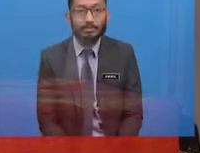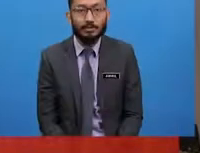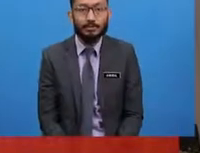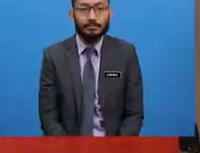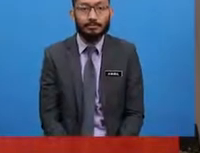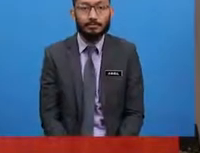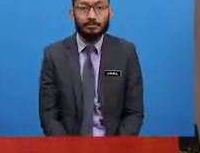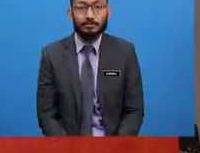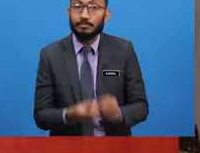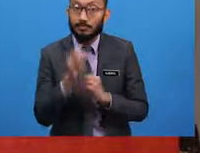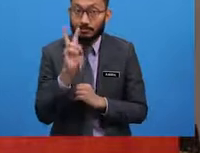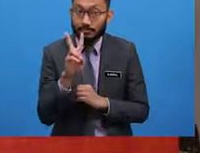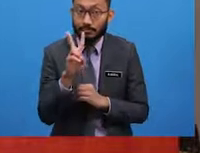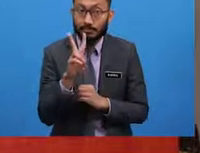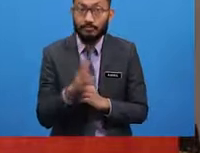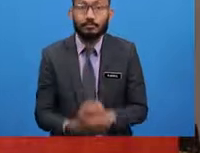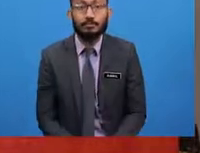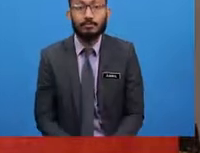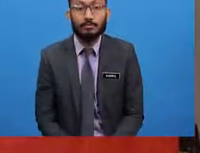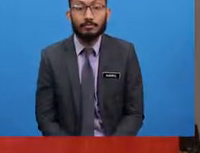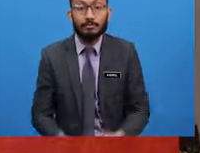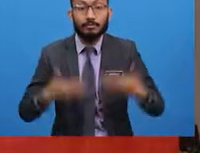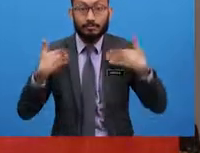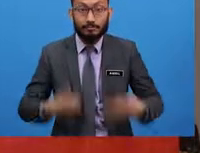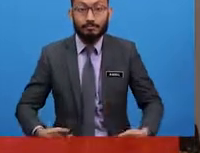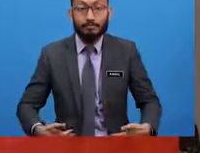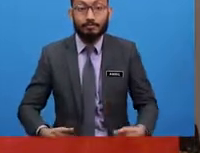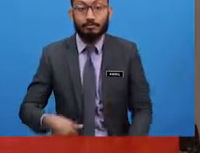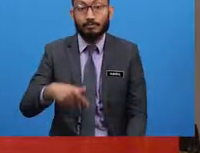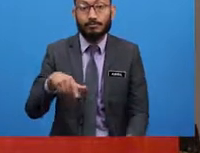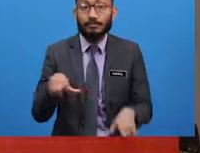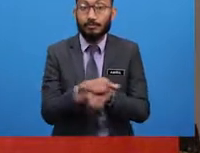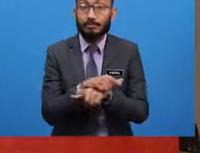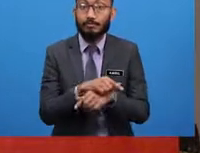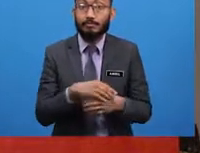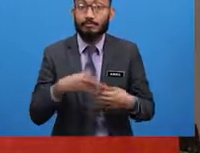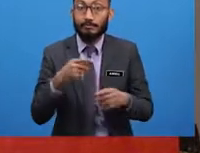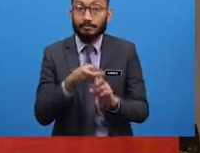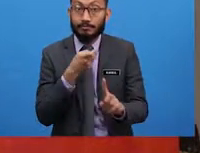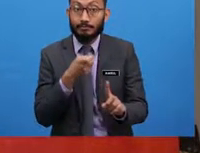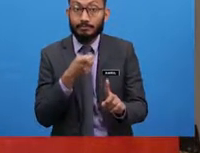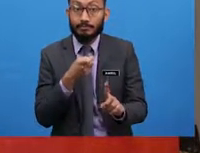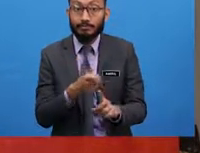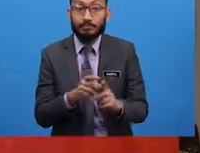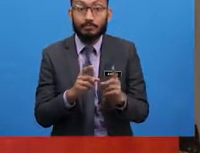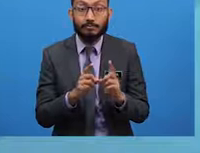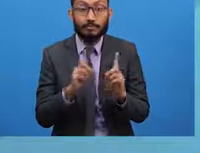Yang kedua, apron untuk melindungi diri daripada lilin